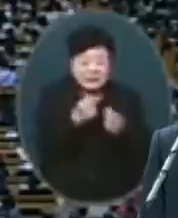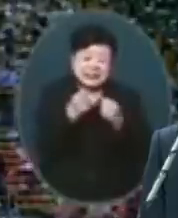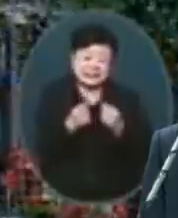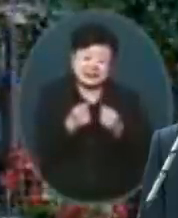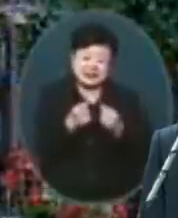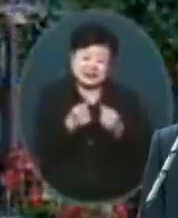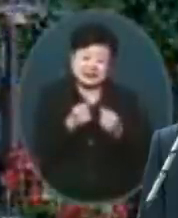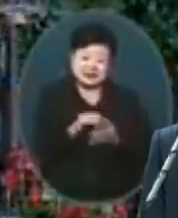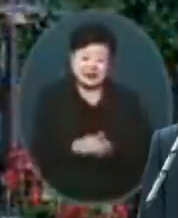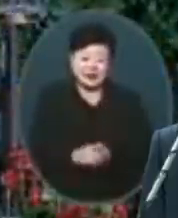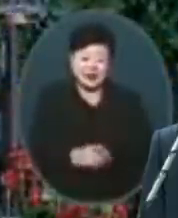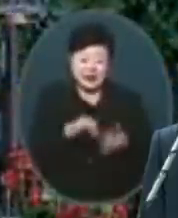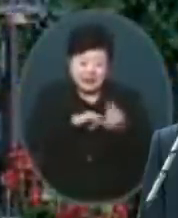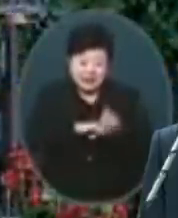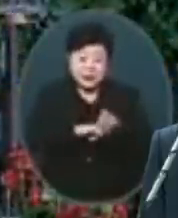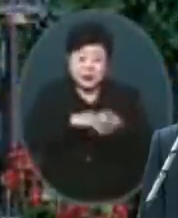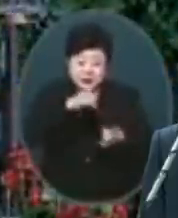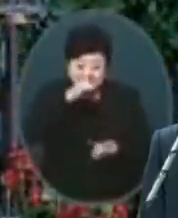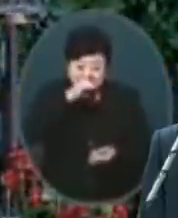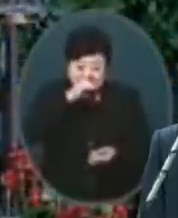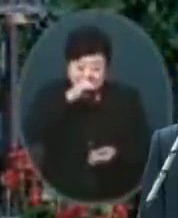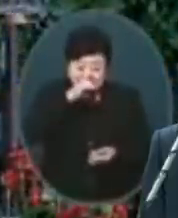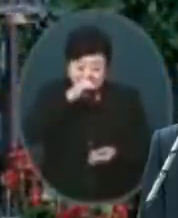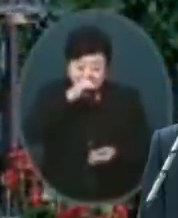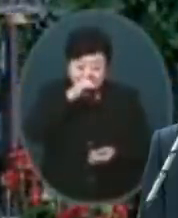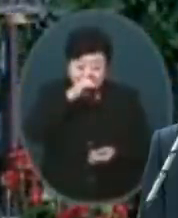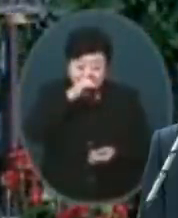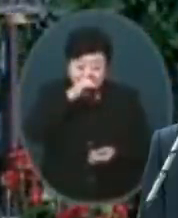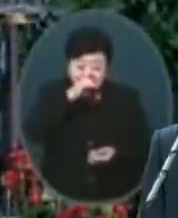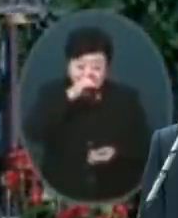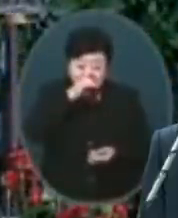것을 약속하고 있는 것입니다.